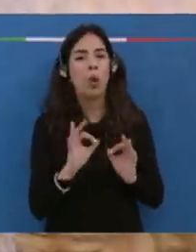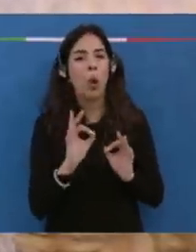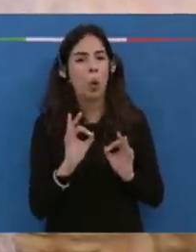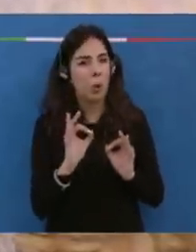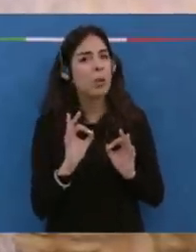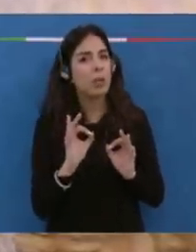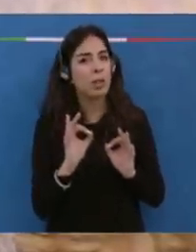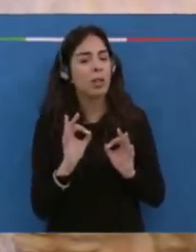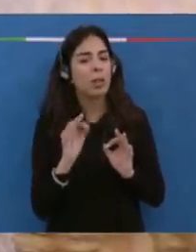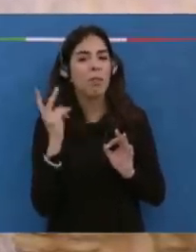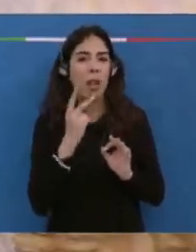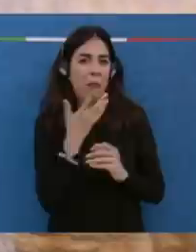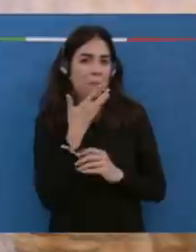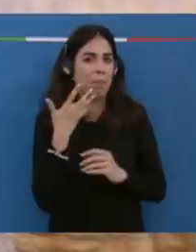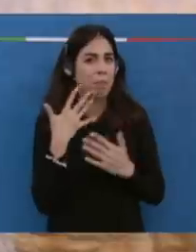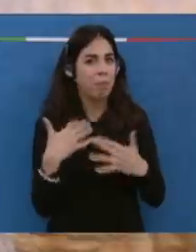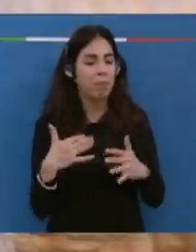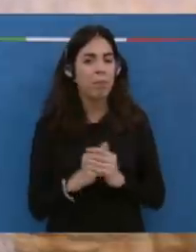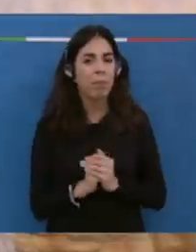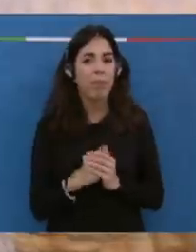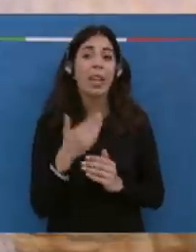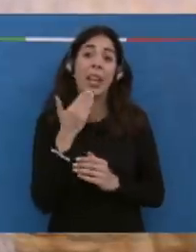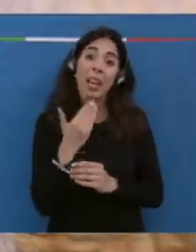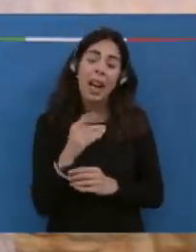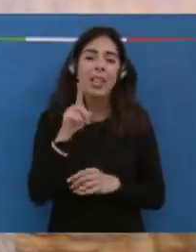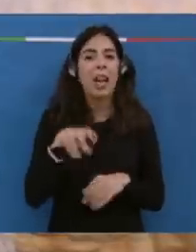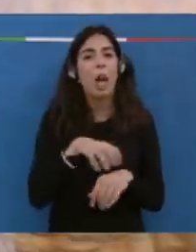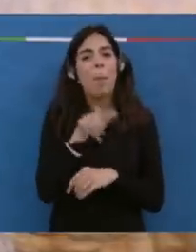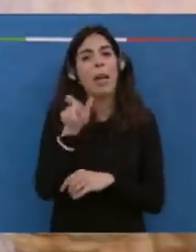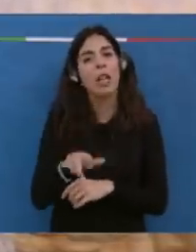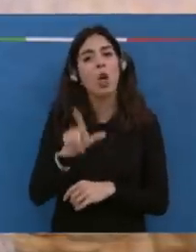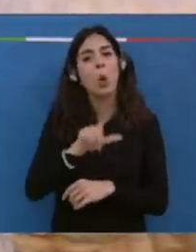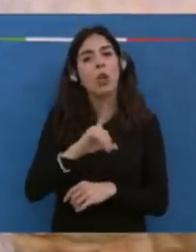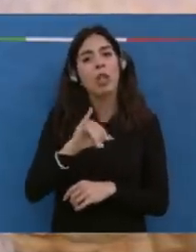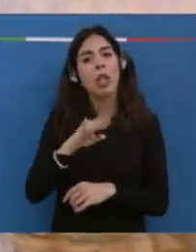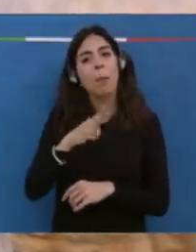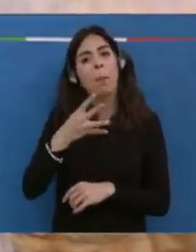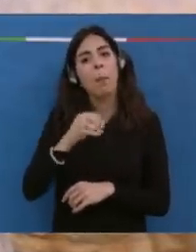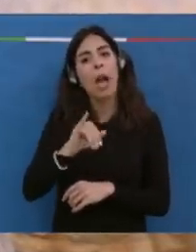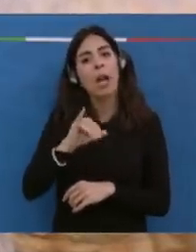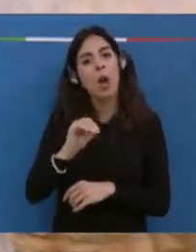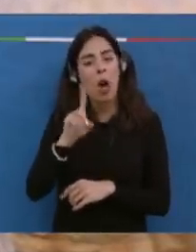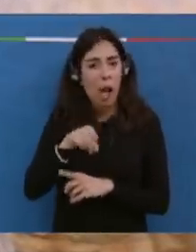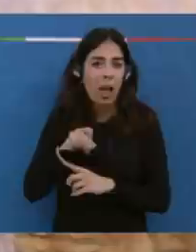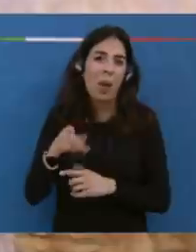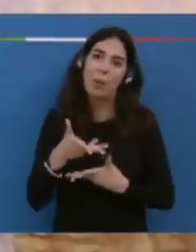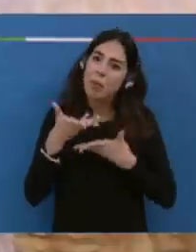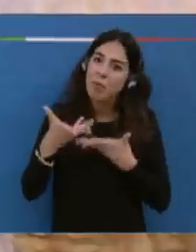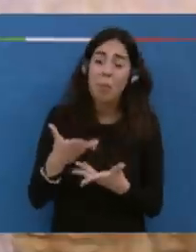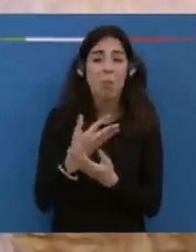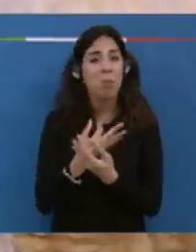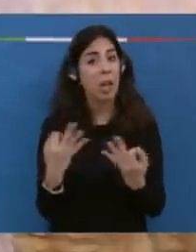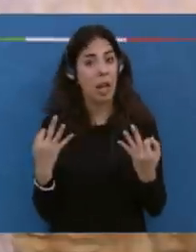ringrazio anche il ministro luigi de maio per la calorosa con gli s da parte sua così siamo